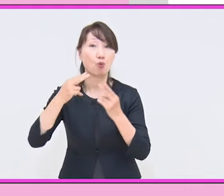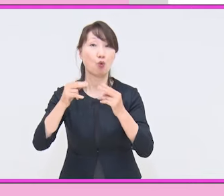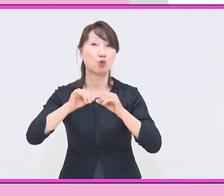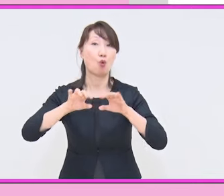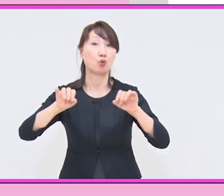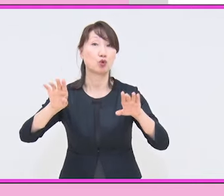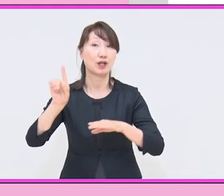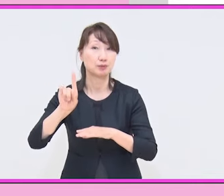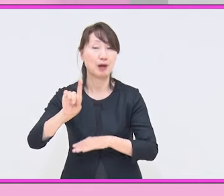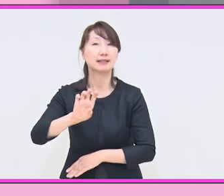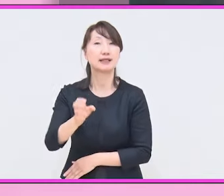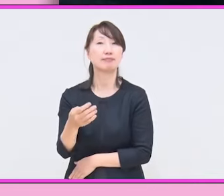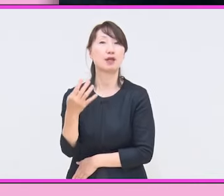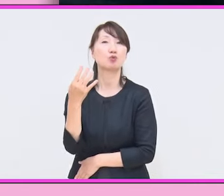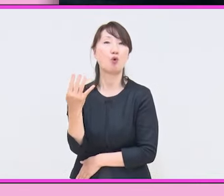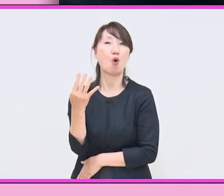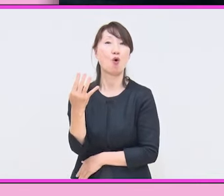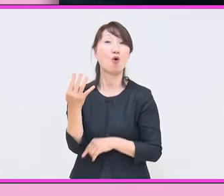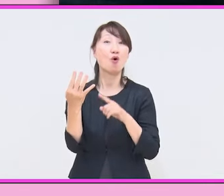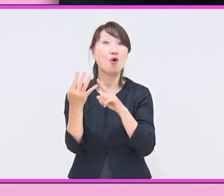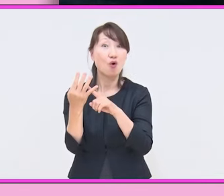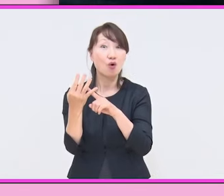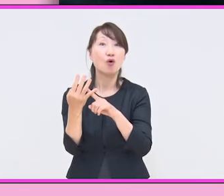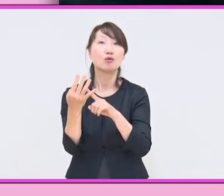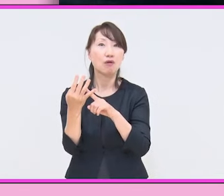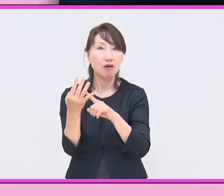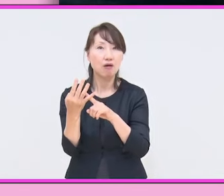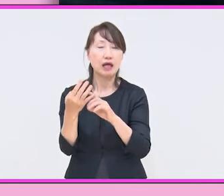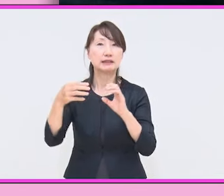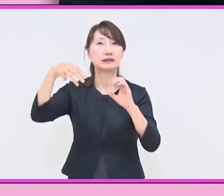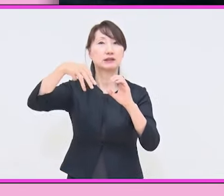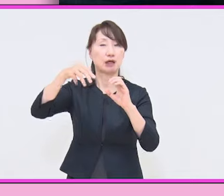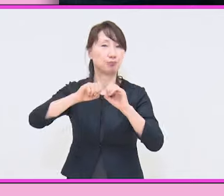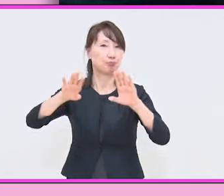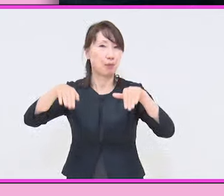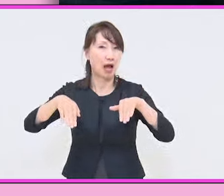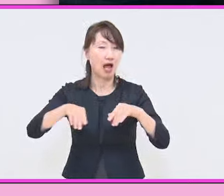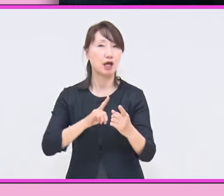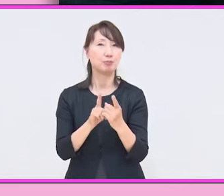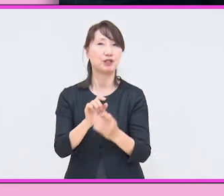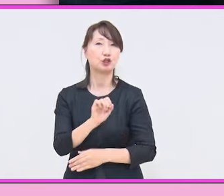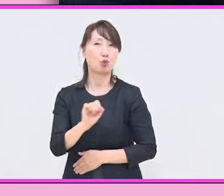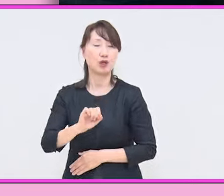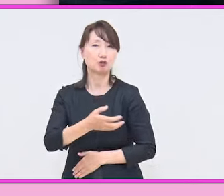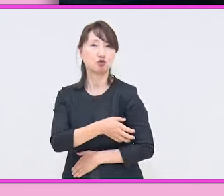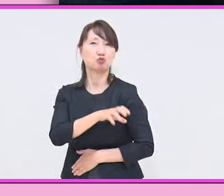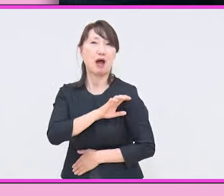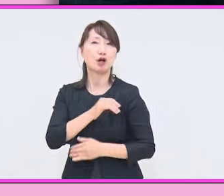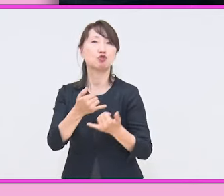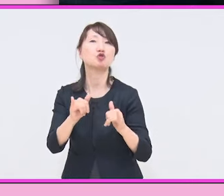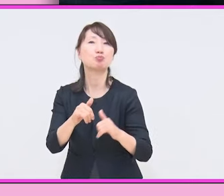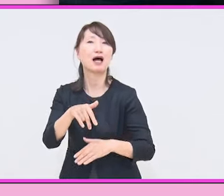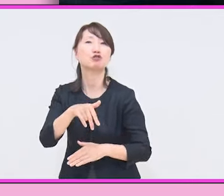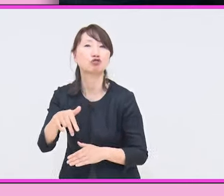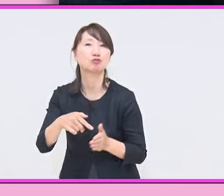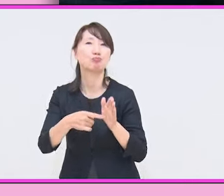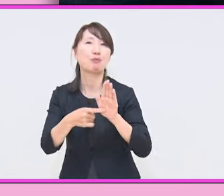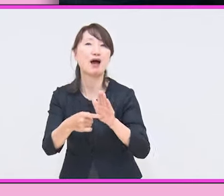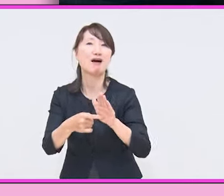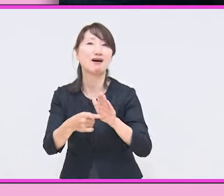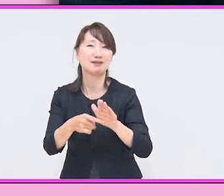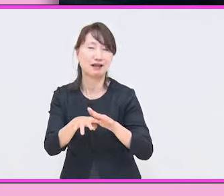送チャンネル4による革新的な CM ミート・ザ・スーパーヒューマンズがもたらした大きなインパ